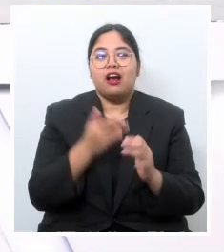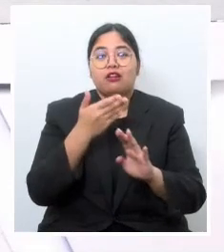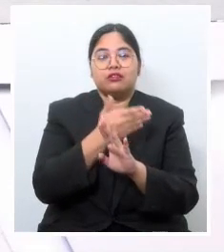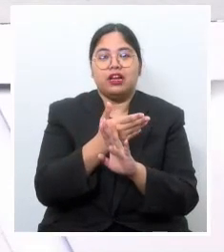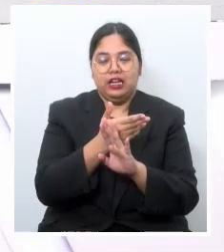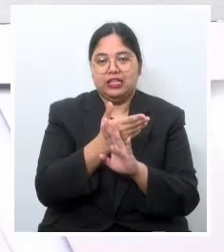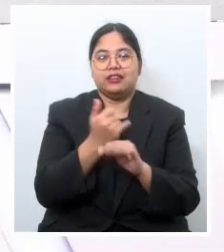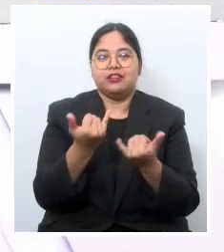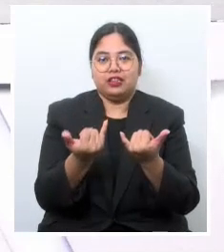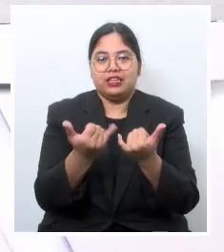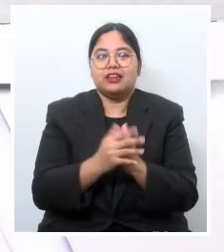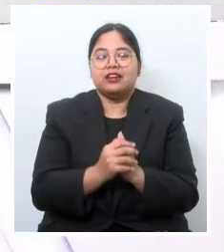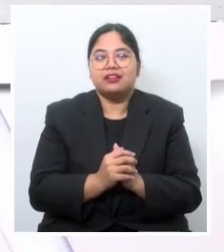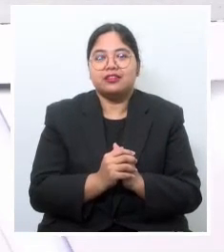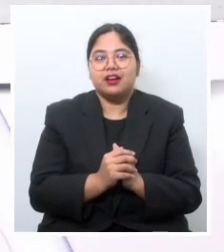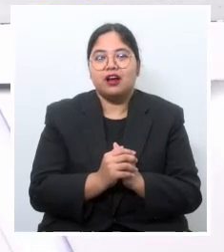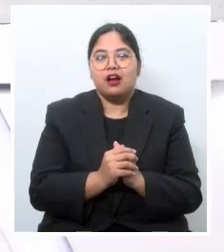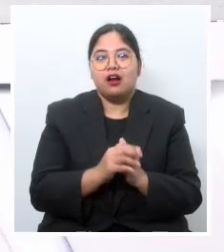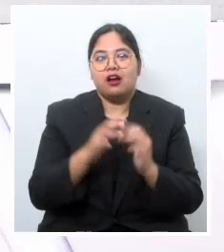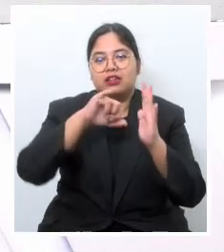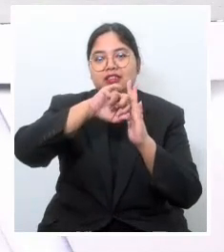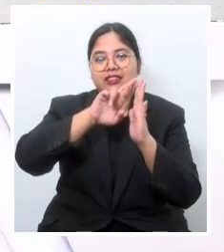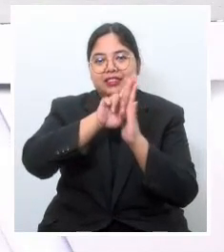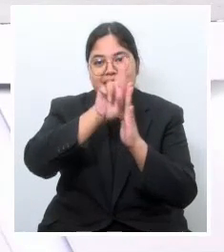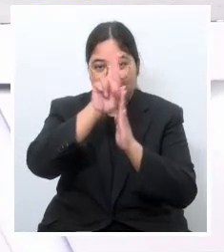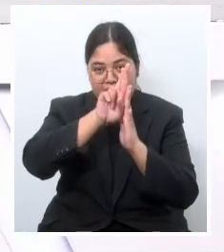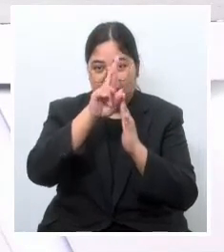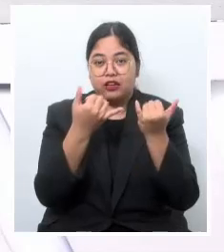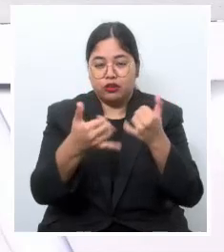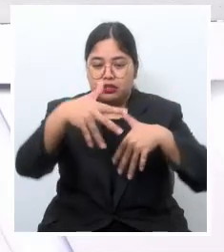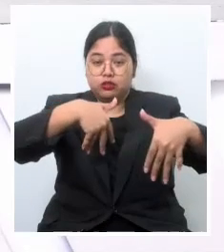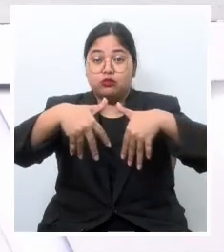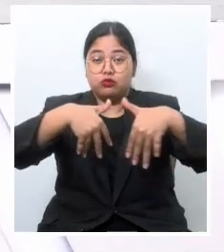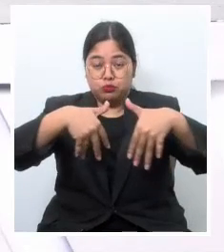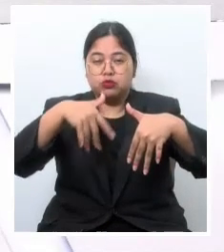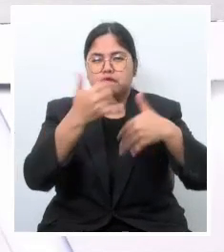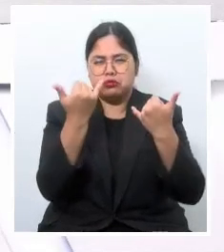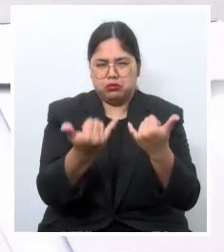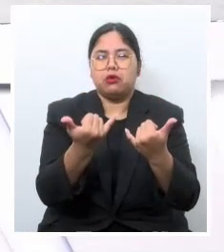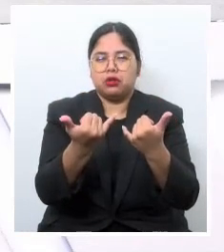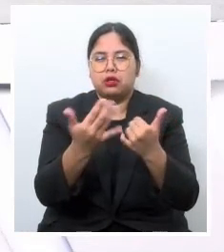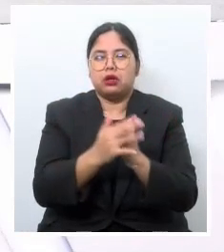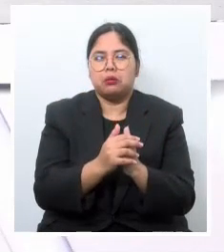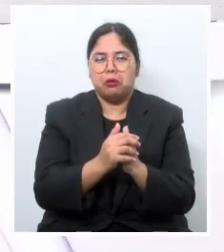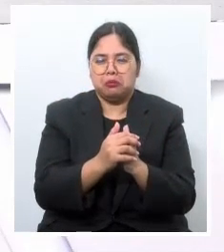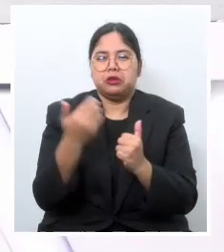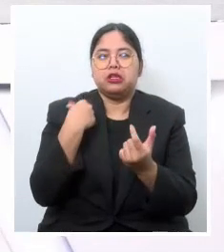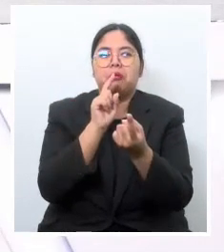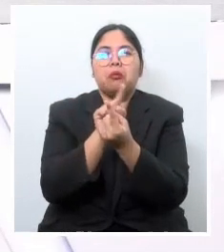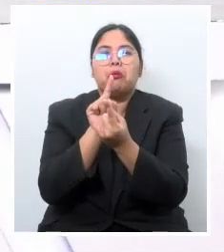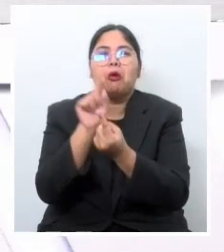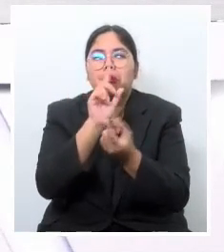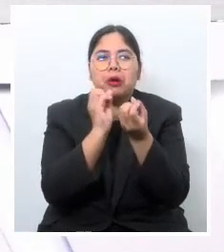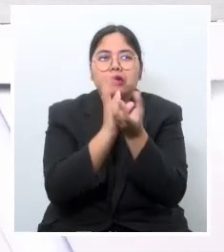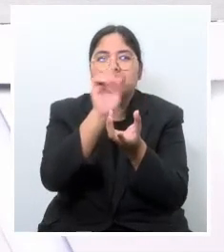คะให้กับพี่น้องในจังหวัดเชียงรายด้วยที่ตอนนี้เราก็ทราบกันอยู่นะคะกับสถานการณ์ที่เกิดขึ้นกับน้ำท่วม